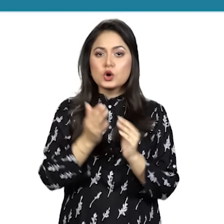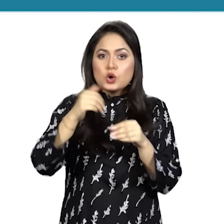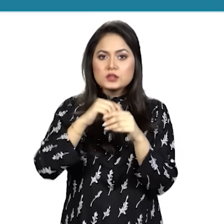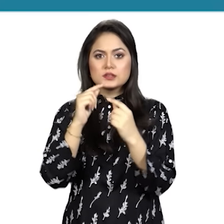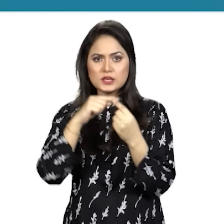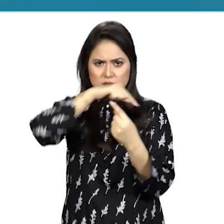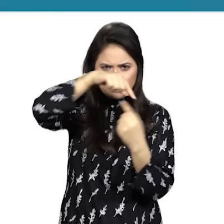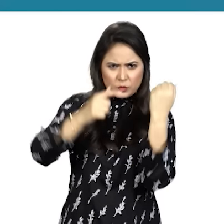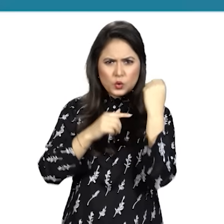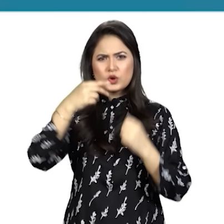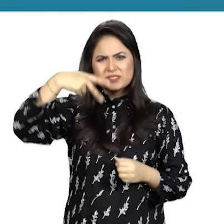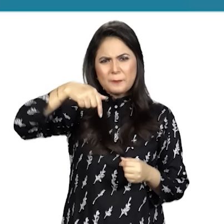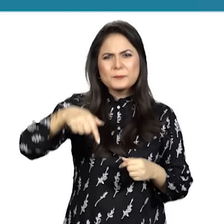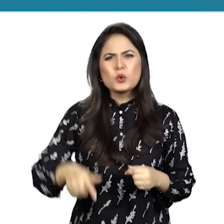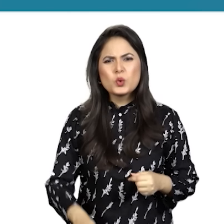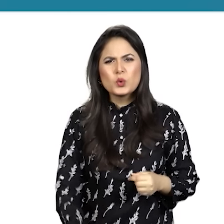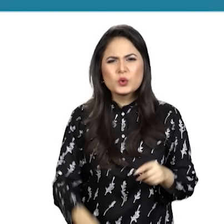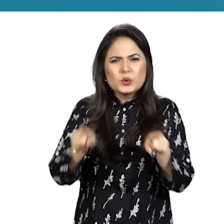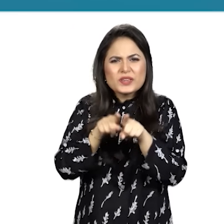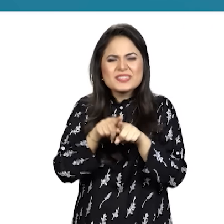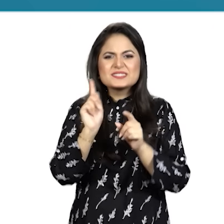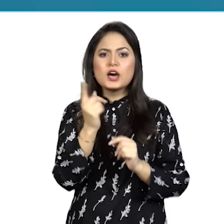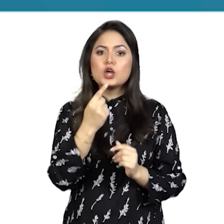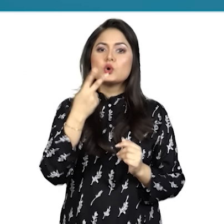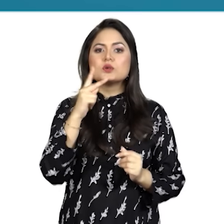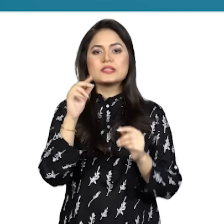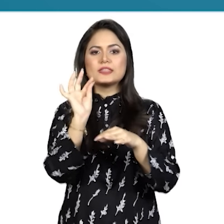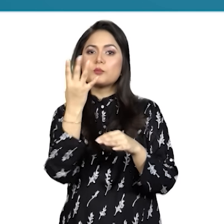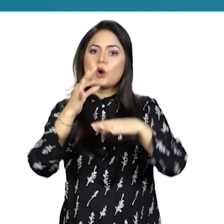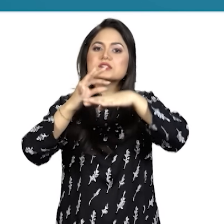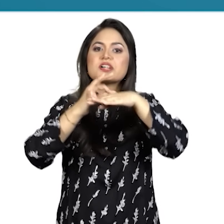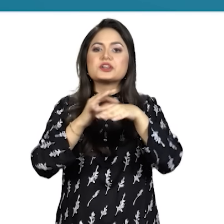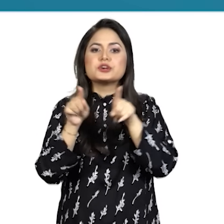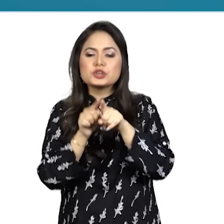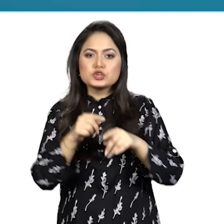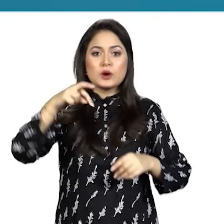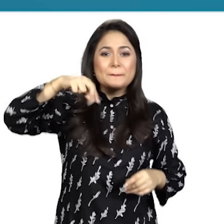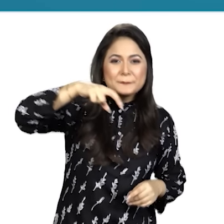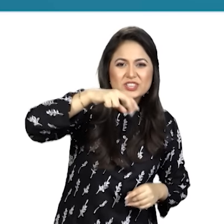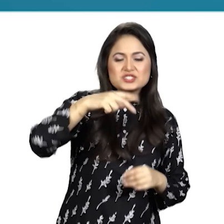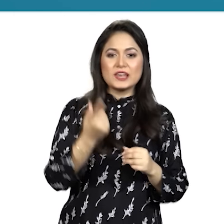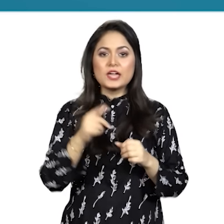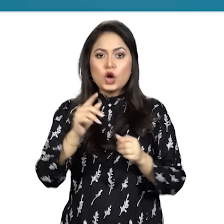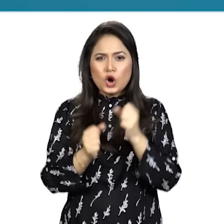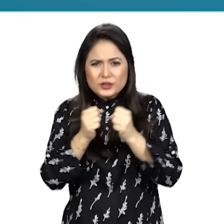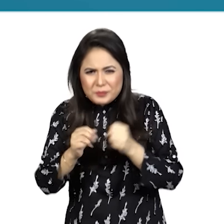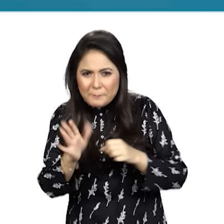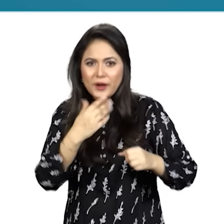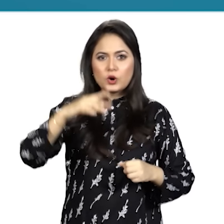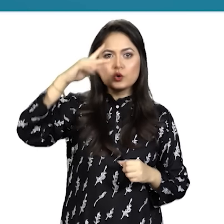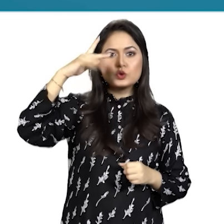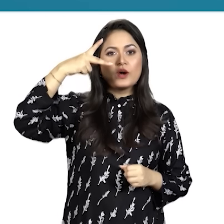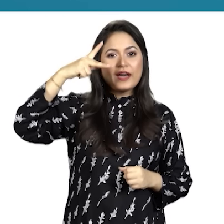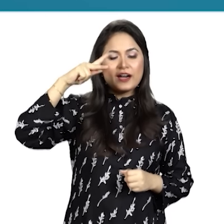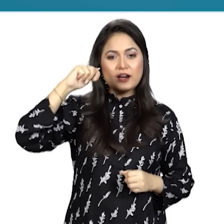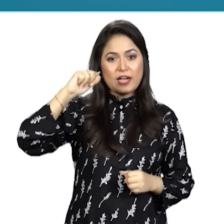गिर्द माया से भरी हुई कुछ थैलियाँ होती हैं, जिन्हें बुरसा कहा जाता है। ये हरकत के दौरान रगड़ यानी फ्रिक्शन को कम करती हैं।